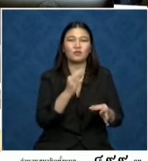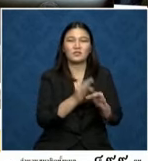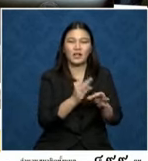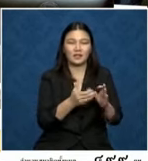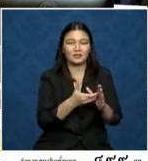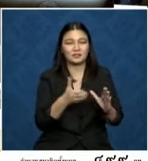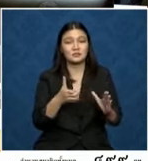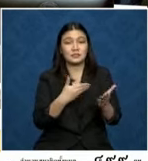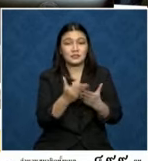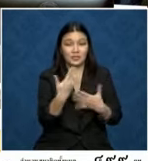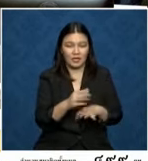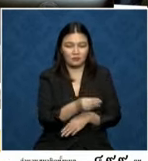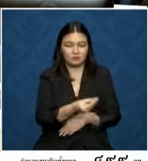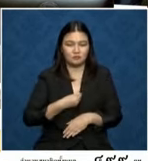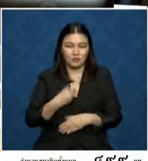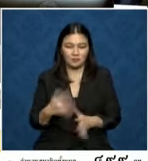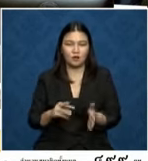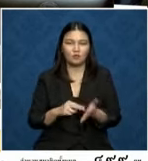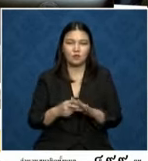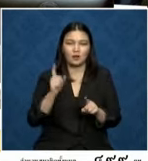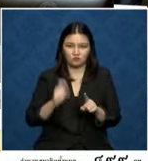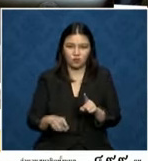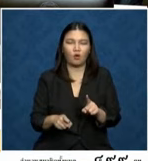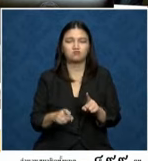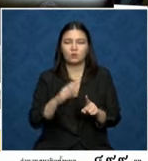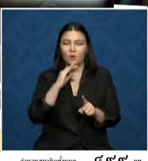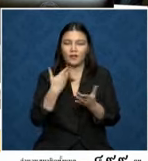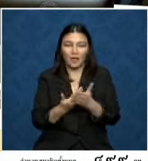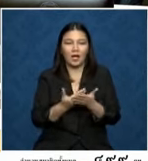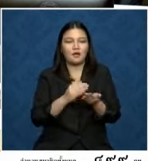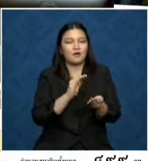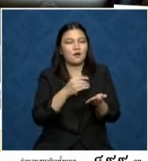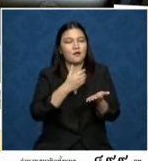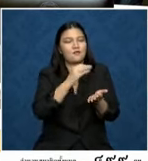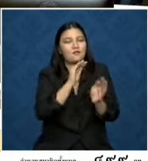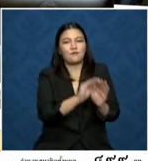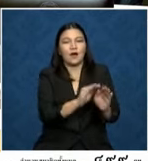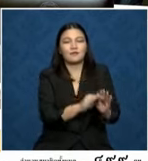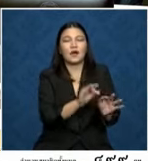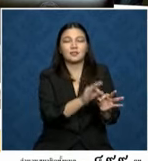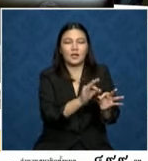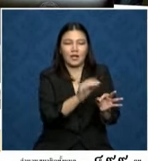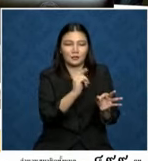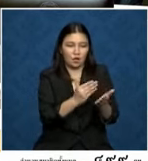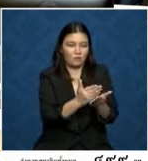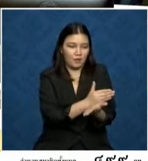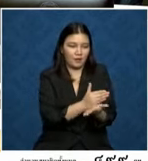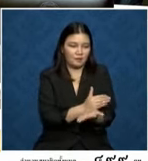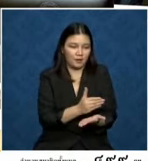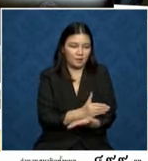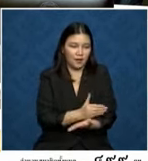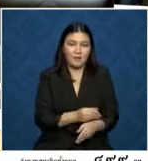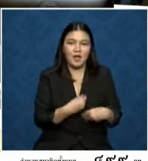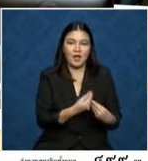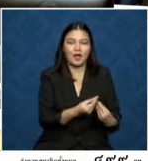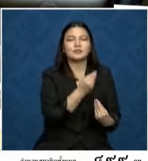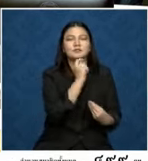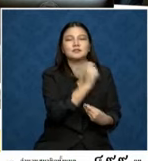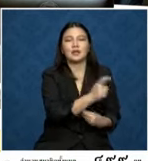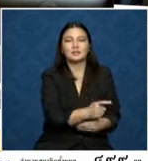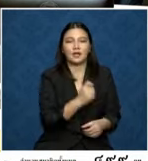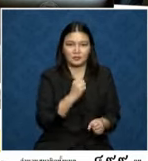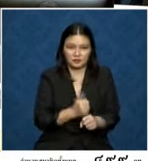ปีหลังจากการชำระเงินเพื่อเป็นการลงโทษซึ่งการกำหนดมาตรการเช่นนี้จะทำให้เช็คมีความน่าเชื่อถือเพิ่มมากขึ้นและผู้